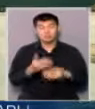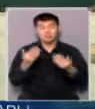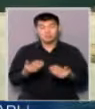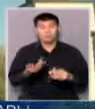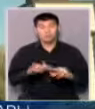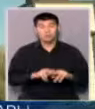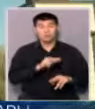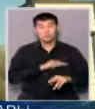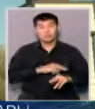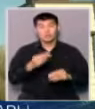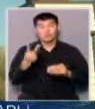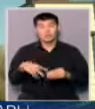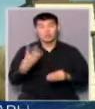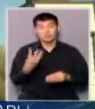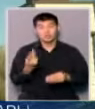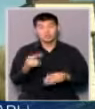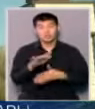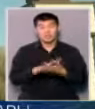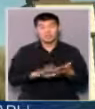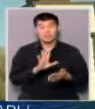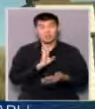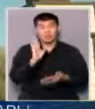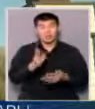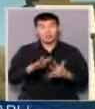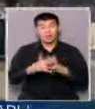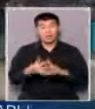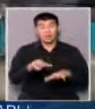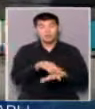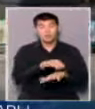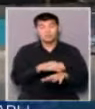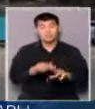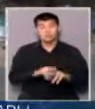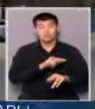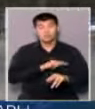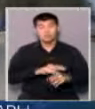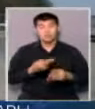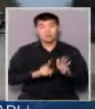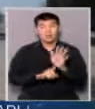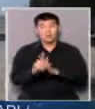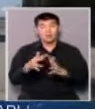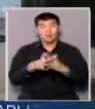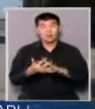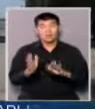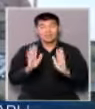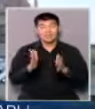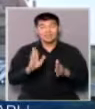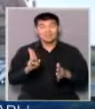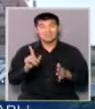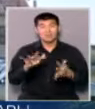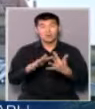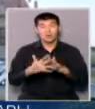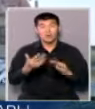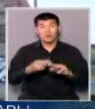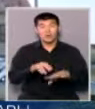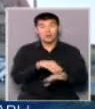Бұл жұмыстар 24-ші шілдеге дейін жалғаспақ. Ал Қызылқоғада аудандағы сайлауалды жұмыстарға тоқталсақ, аудан бойынша тек Қызылқоғада ауылдық